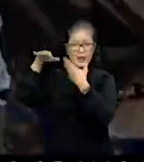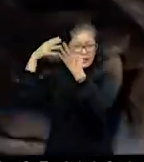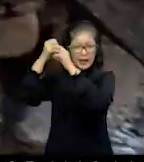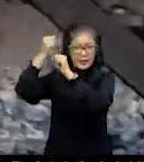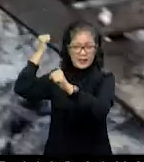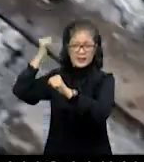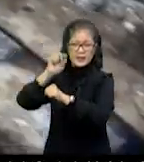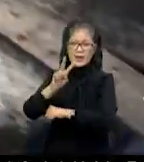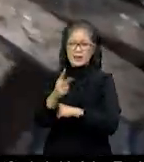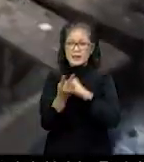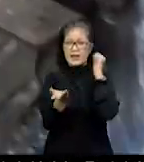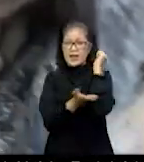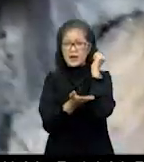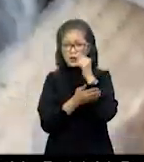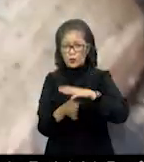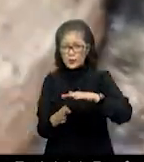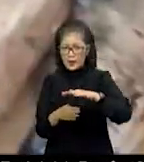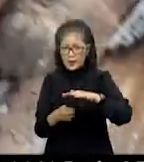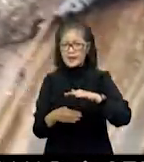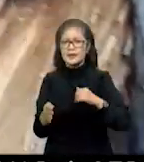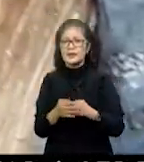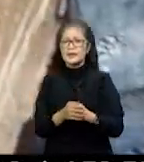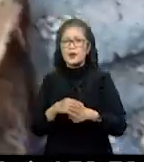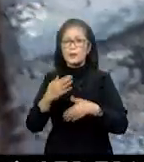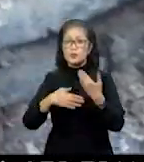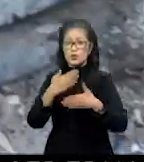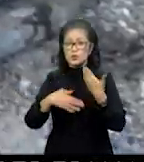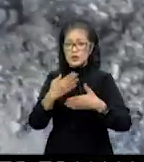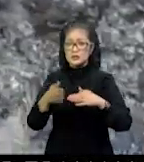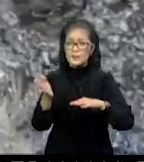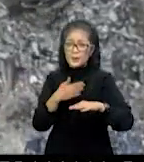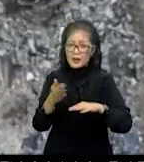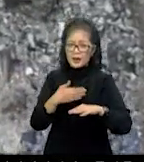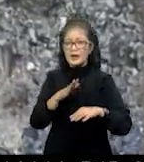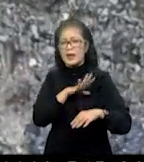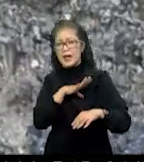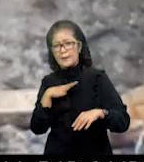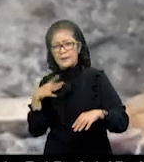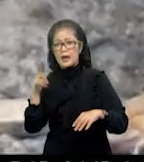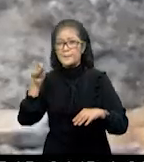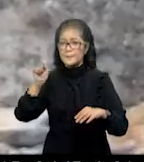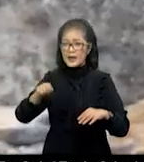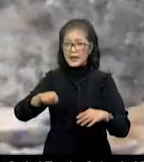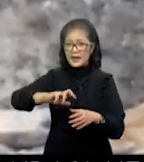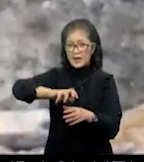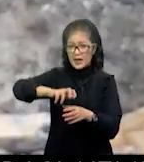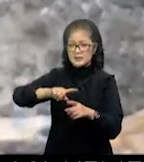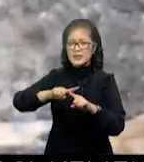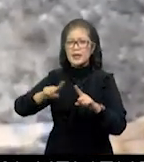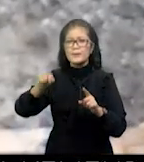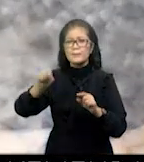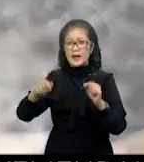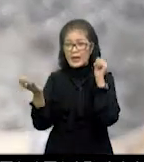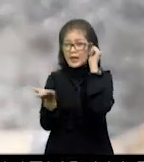untuk memasak. Meski proses memasak dengan kayu bakar lebih lama dibanding menggunakan gas LPG, namun penggunaan kayu bakar